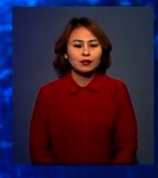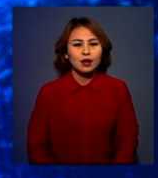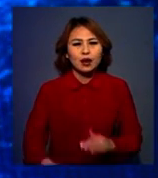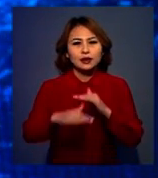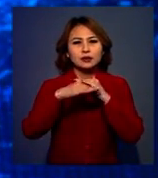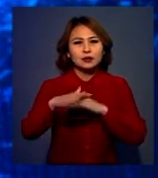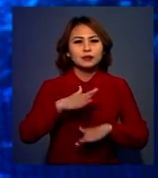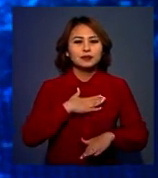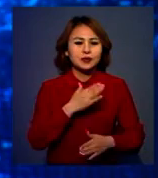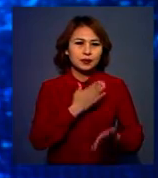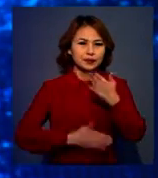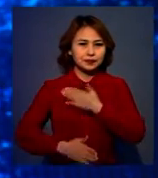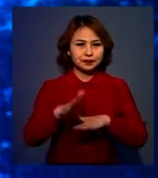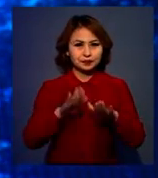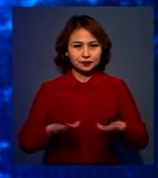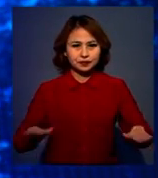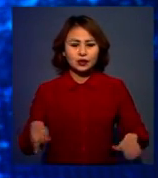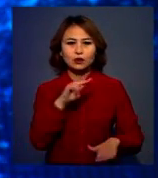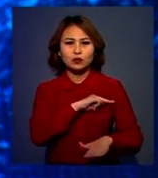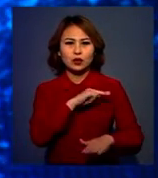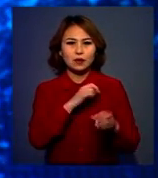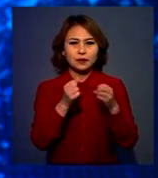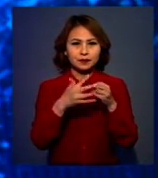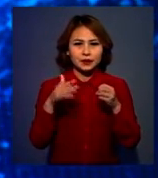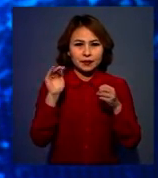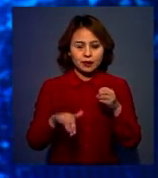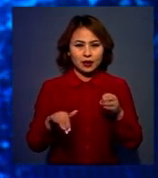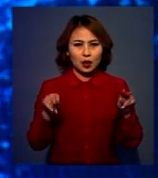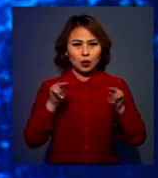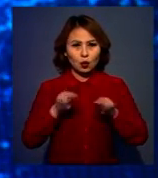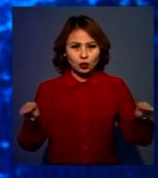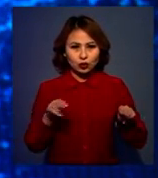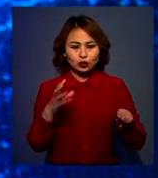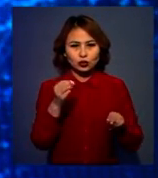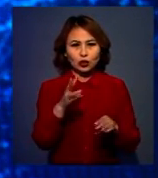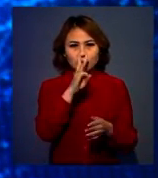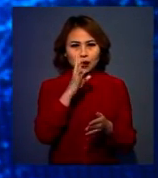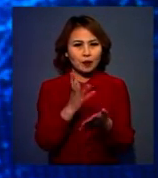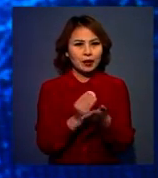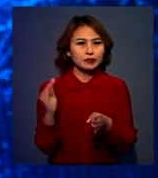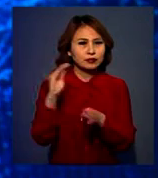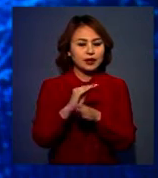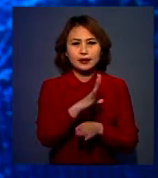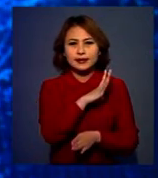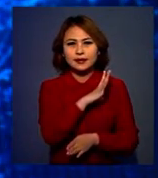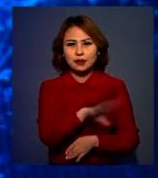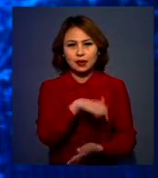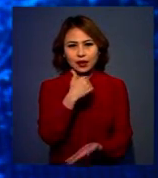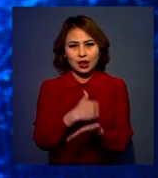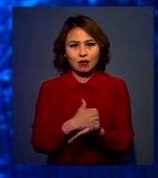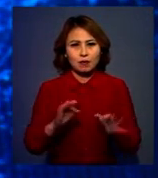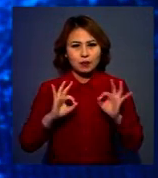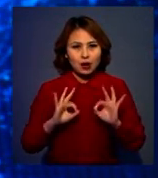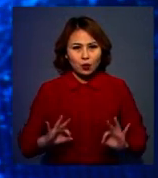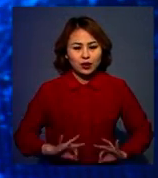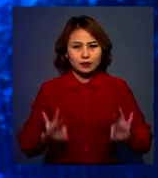Елімізде мүмкіндігі шектеулі балалар мен жұмыс істейтін 15 мың педагогқа қосымша ақы төленбеген. Бұл туралы бас прокуратура хабарлап